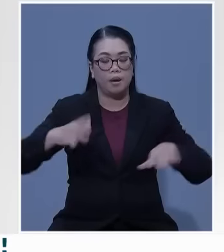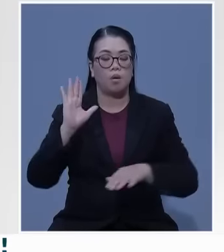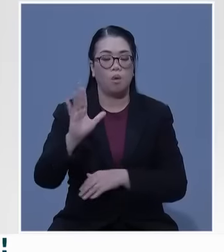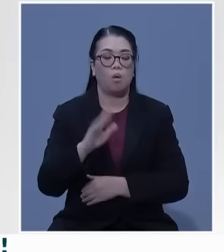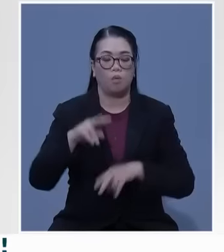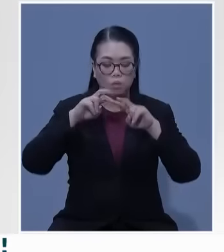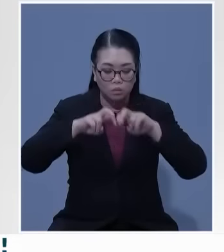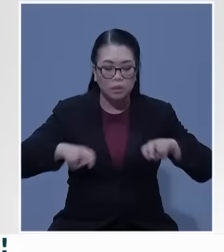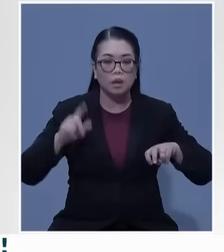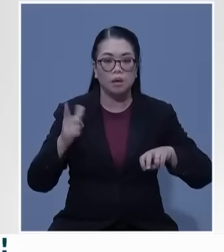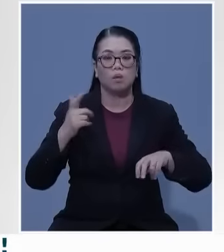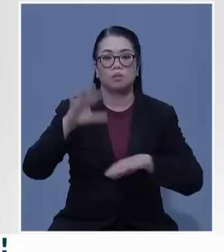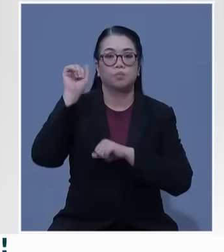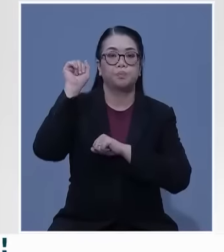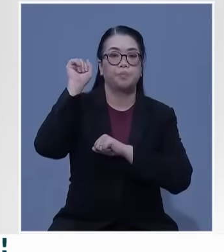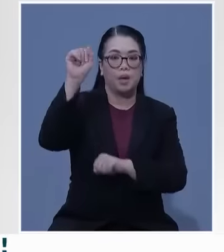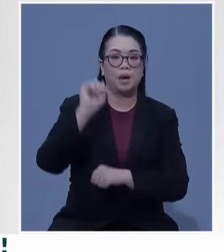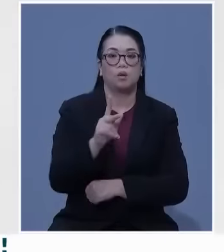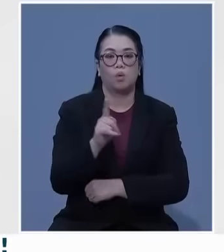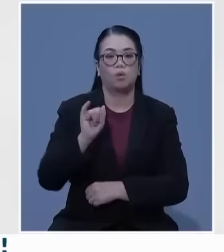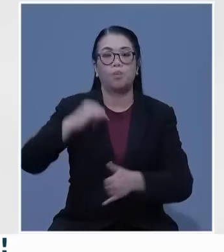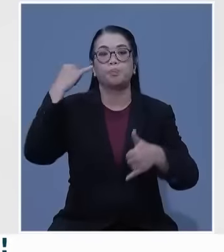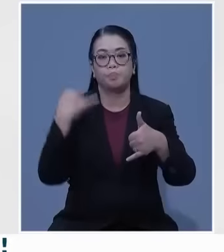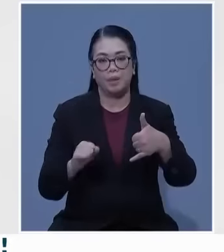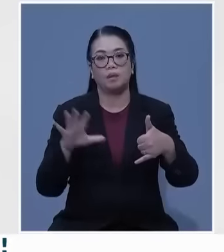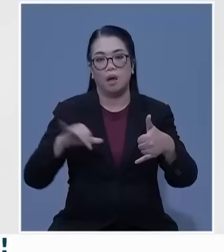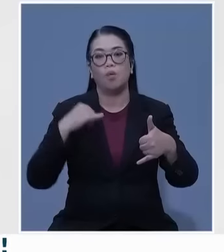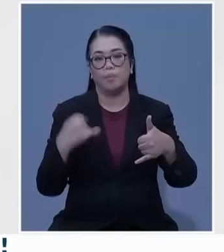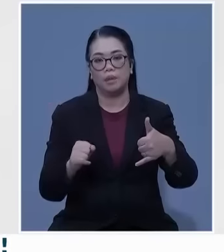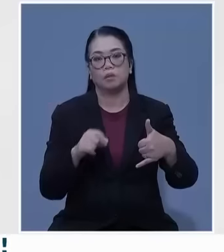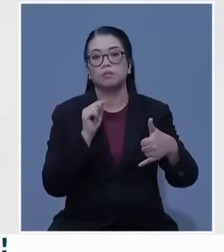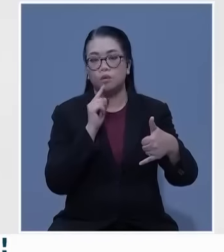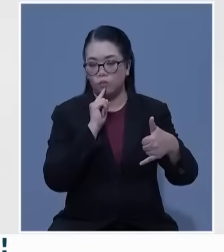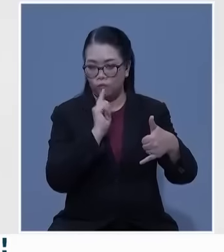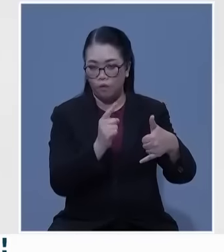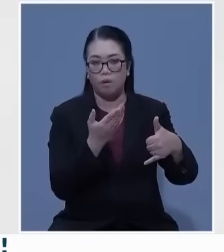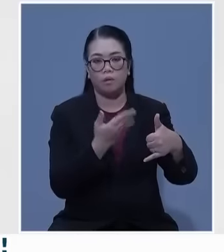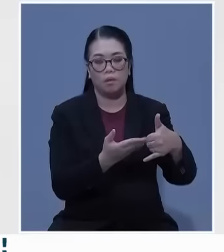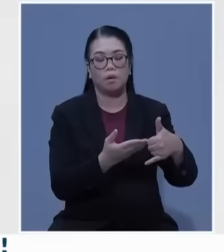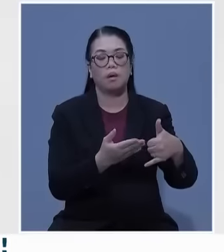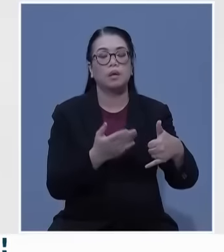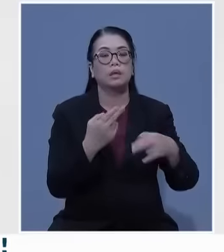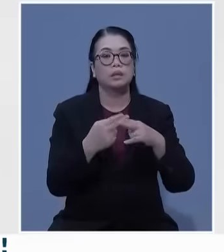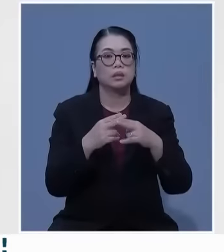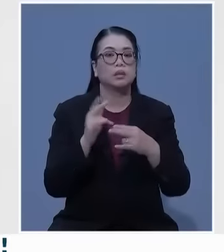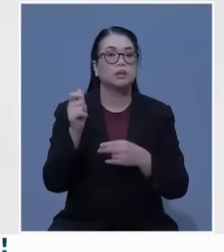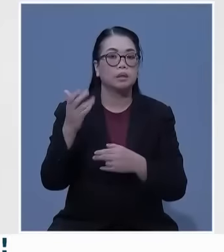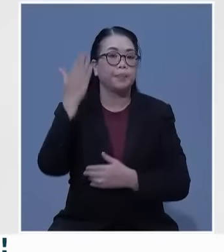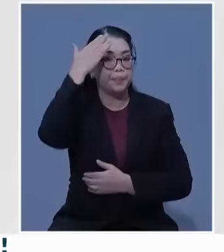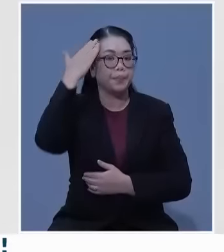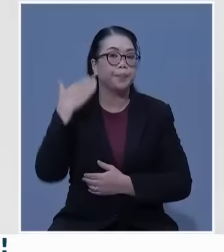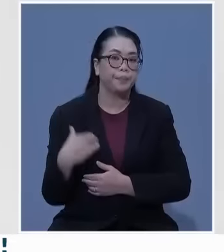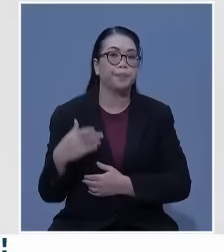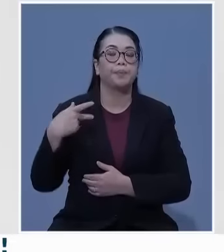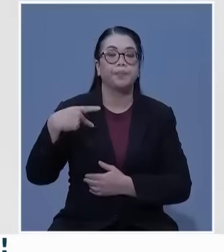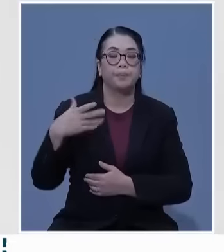กกตให้มีการดำเนินคดีอาญากับนางสาวปรีณาไกรคุบอดีตสสราชบุรีพรรคพลังประชารัฐและนาง